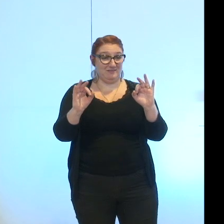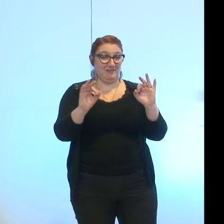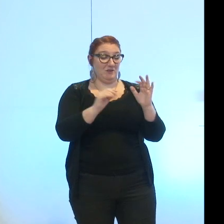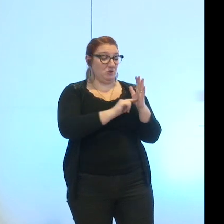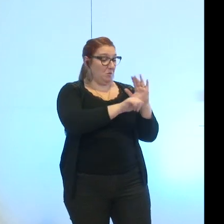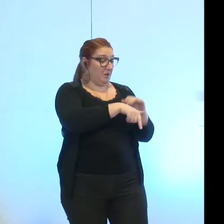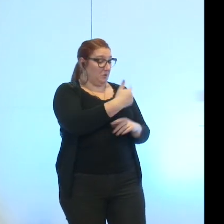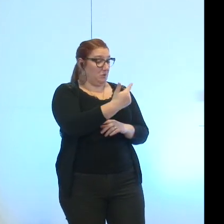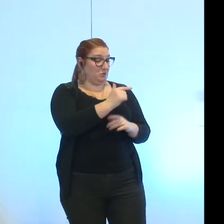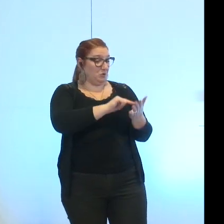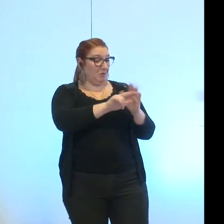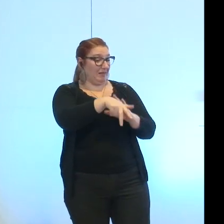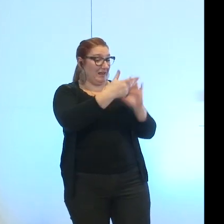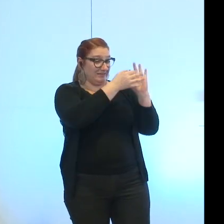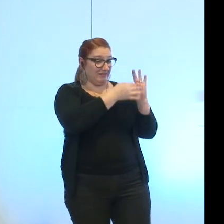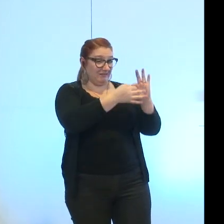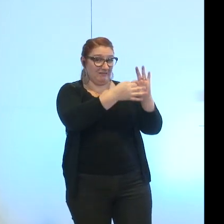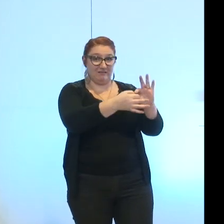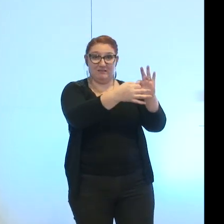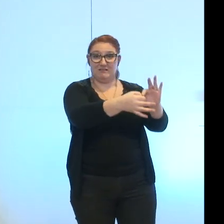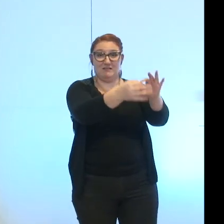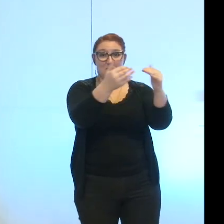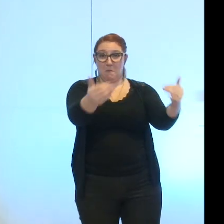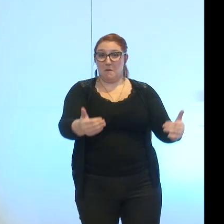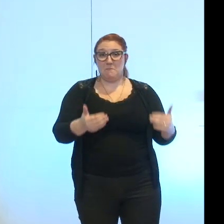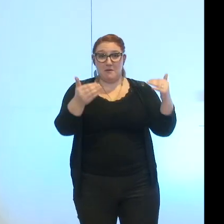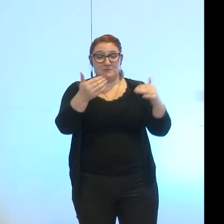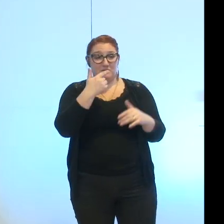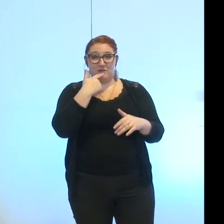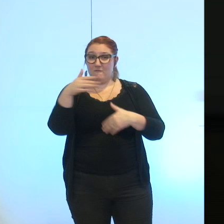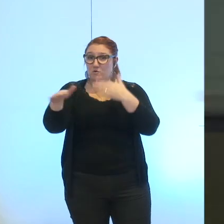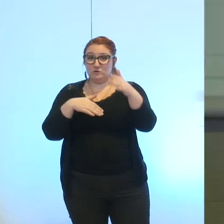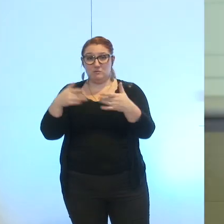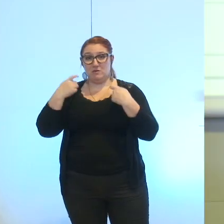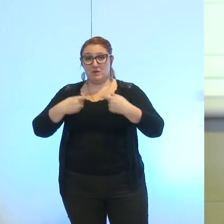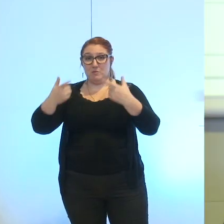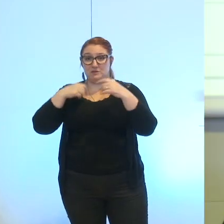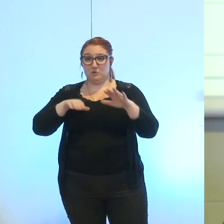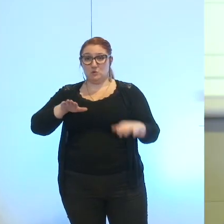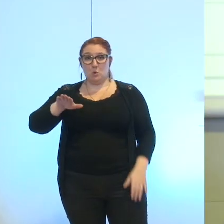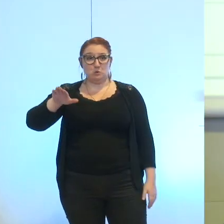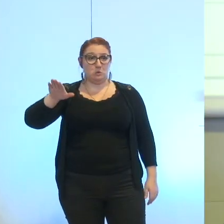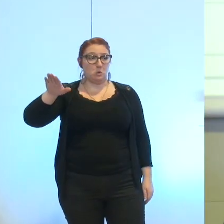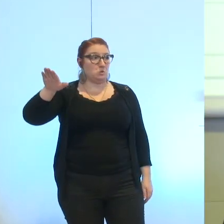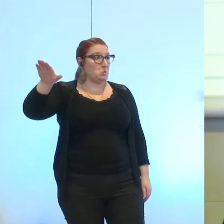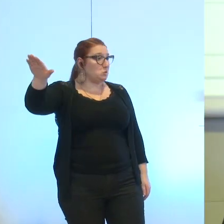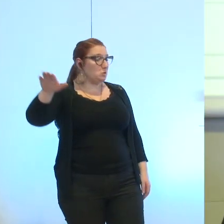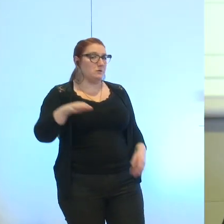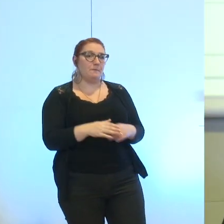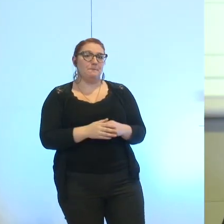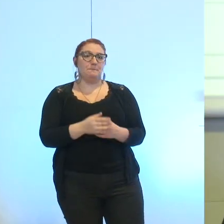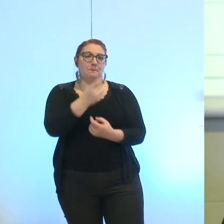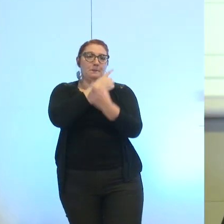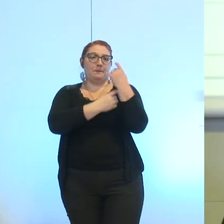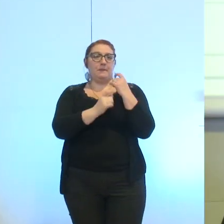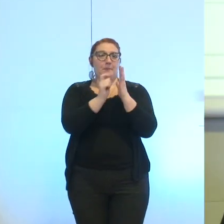2012 et 2013 avec une hausse des dépenses de fonctionnement mais revenons à la période